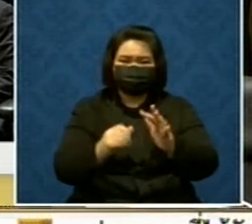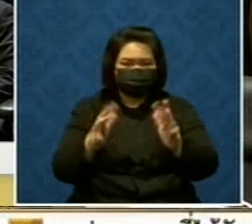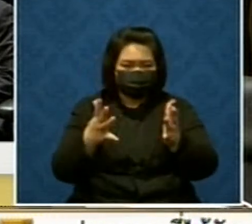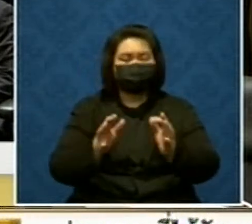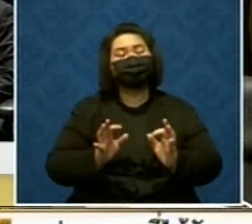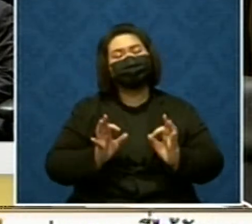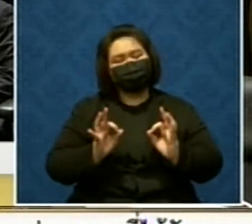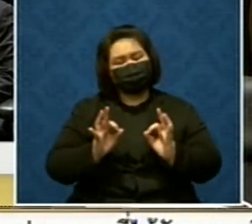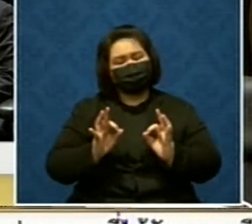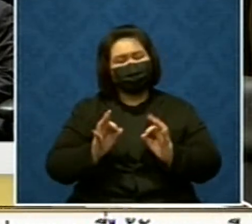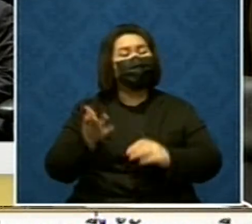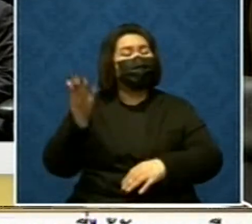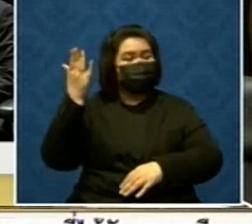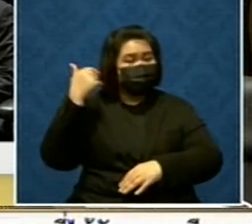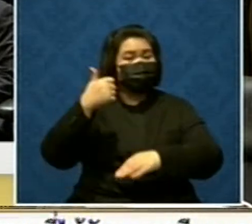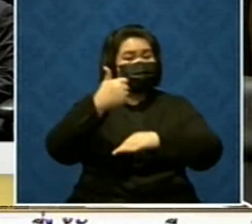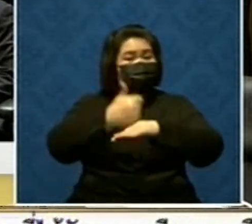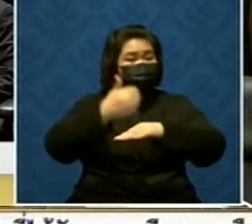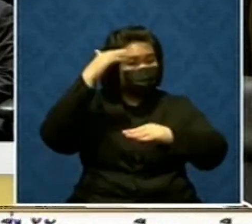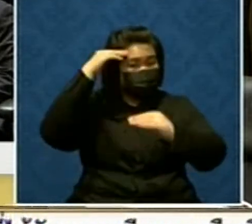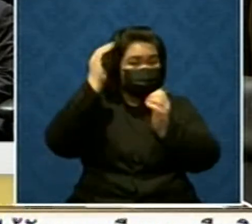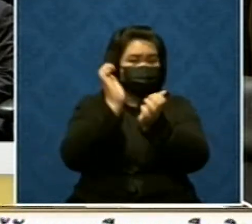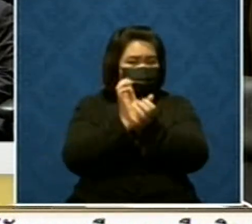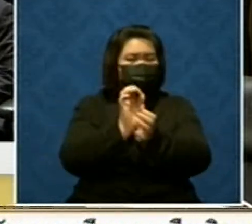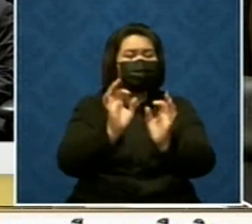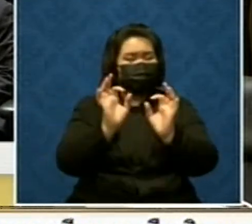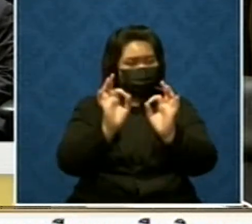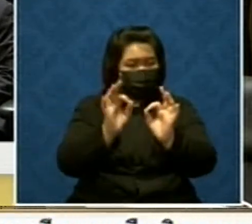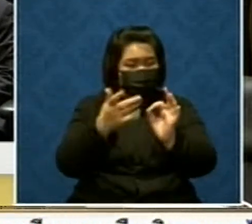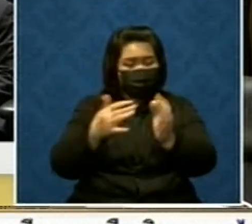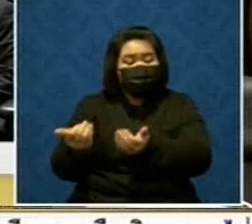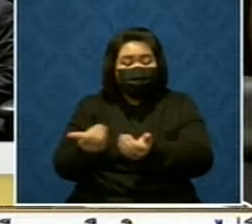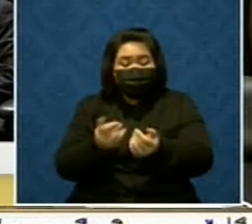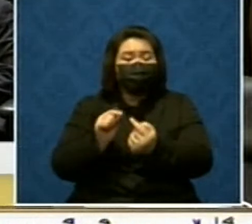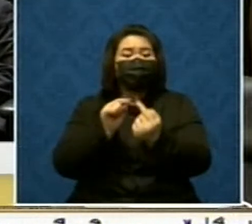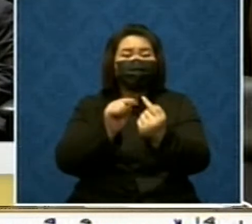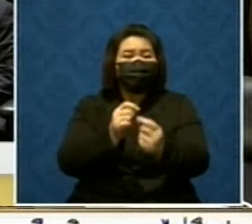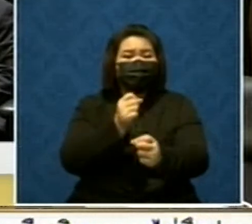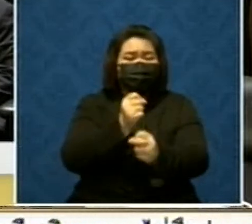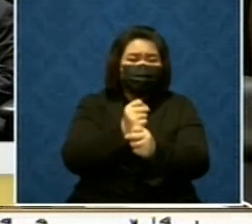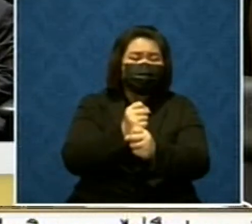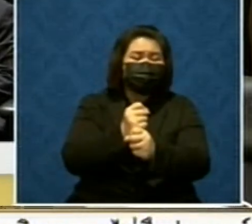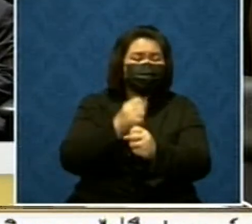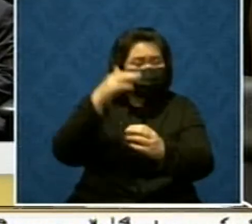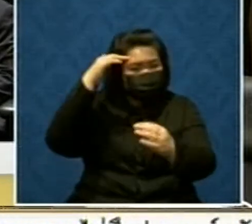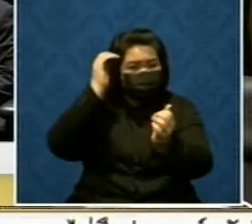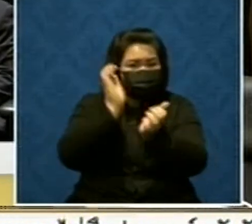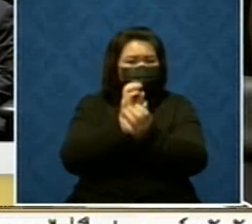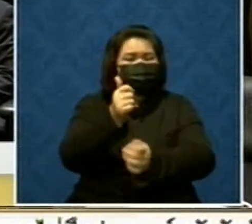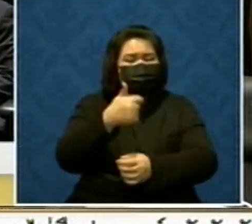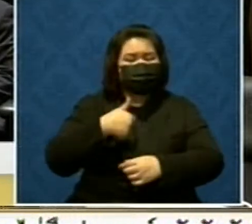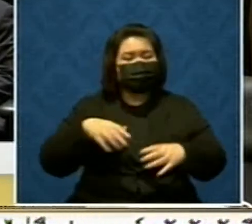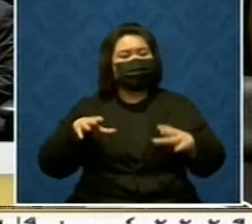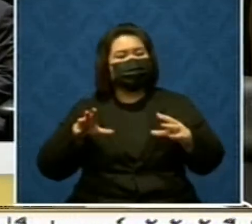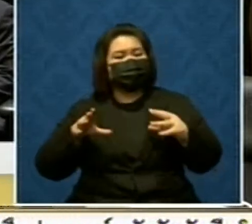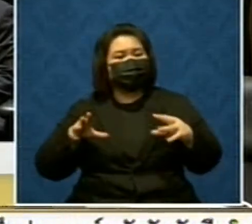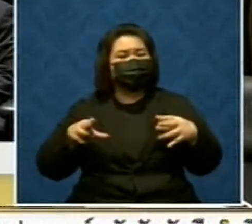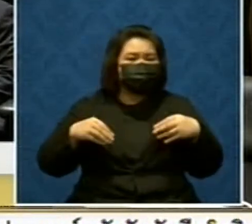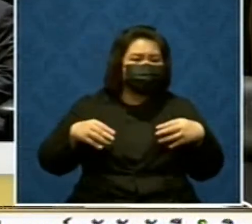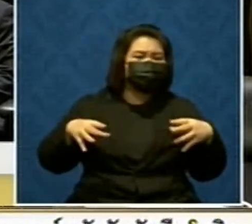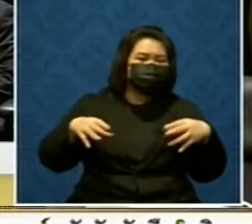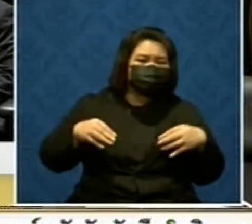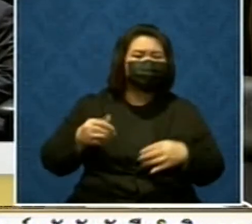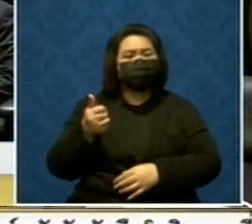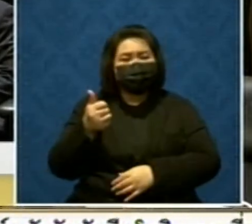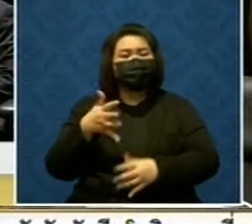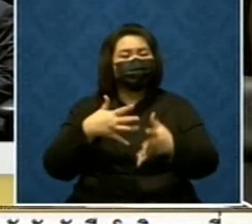คล่ะลูกอดีตผบ.ตร.เป็นตำรวจผมยังพอทำใจรับได้แม้จะรับได้บ้างไม่ได้บ้างเพราะอะไรฮะเพราะก็เส้นส